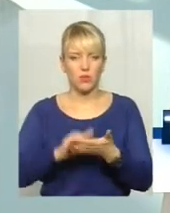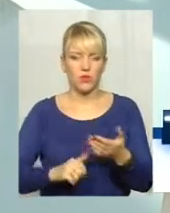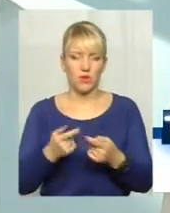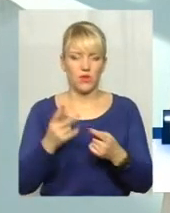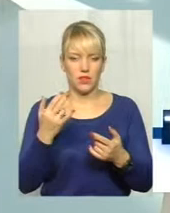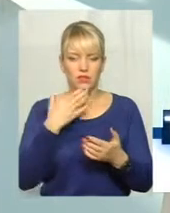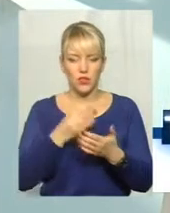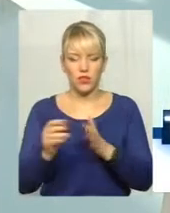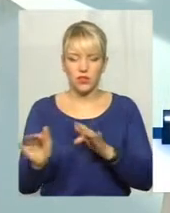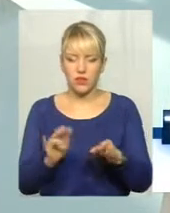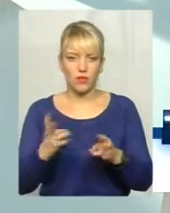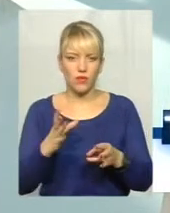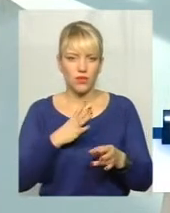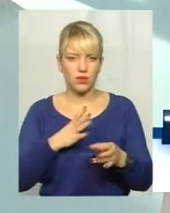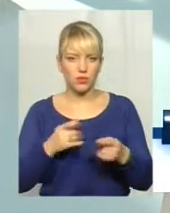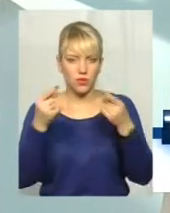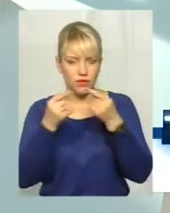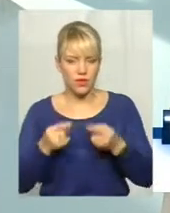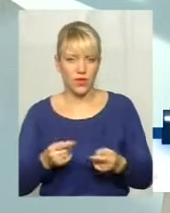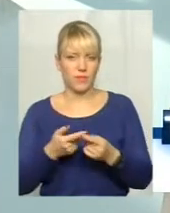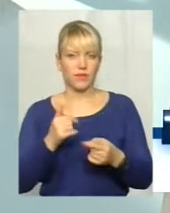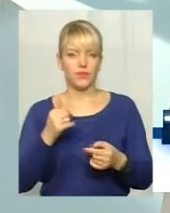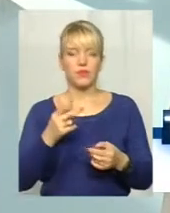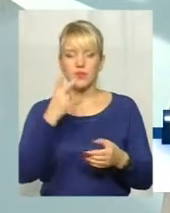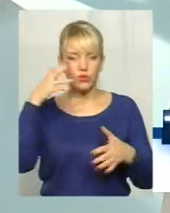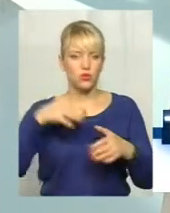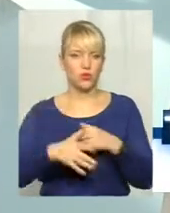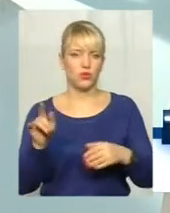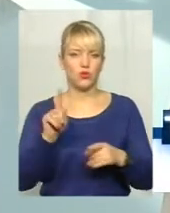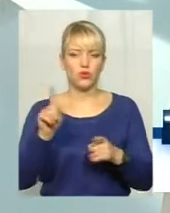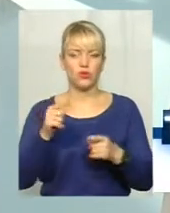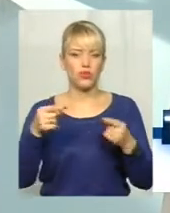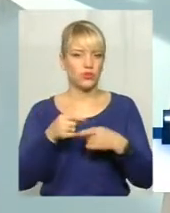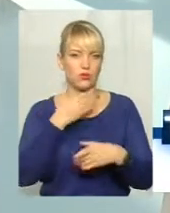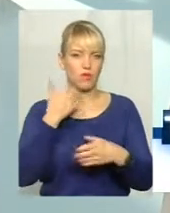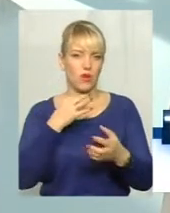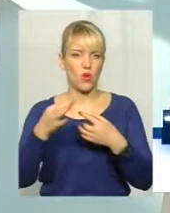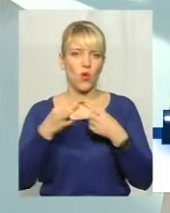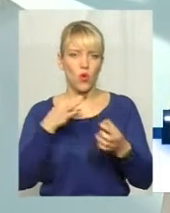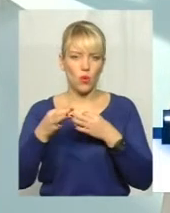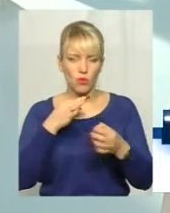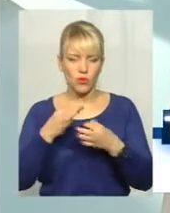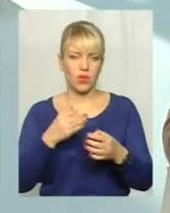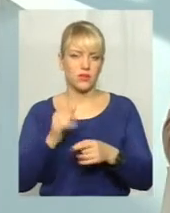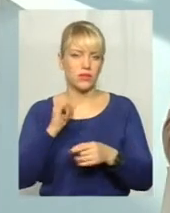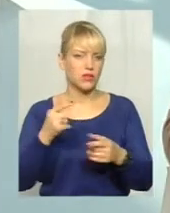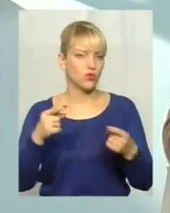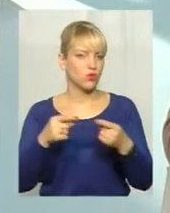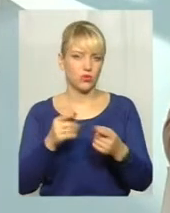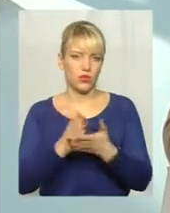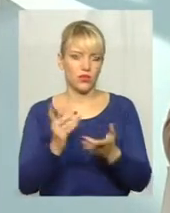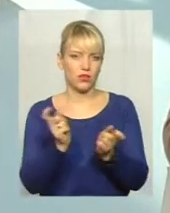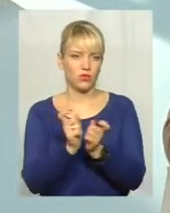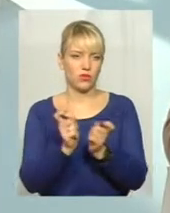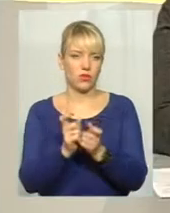найвищому рівні. Тобто, зрозуміло, що є, як мінімум, відсутність чіткої комунікації і, напевно, що є конфлікт. Далі?